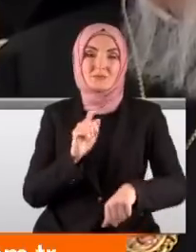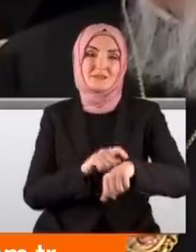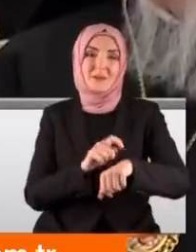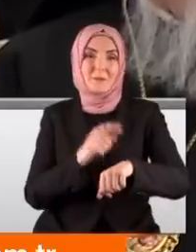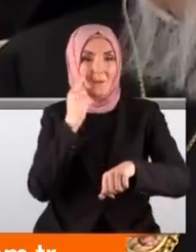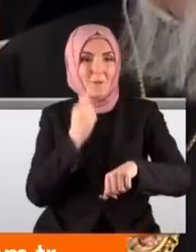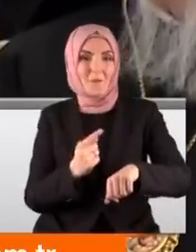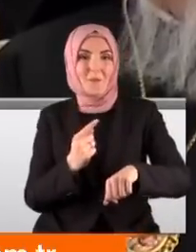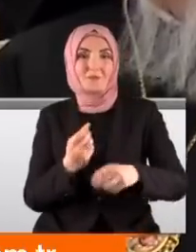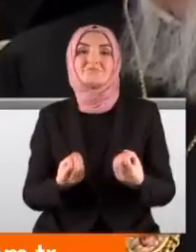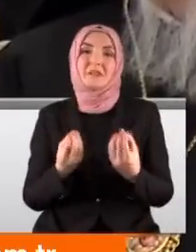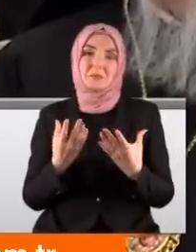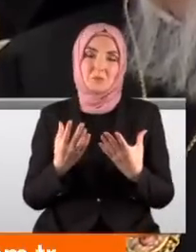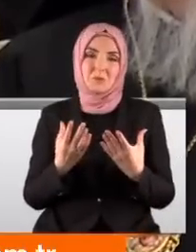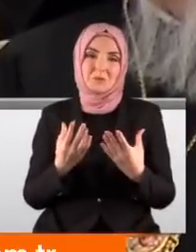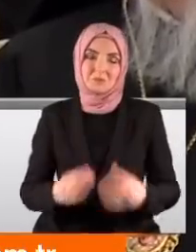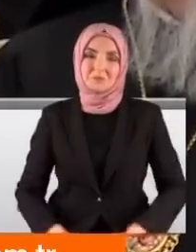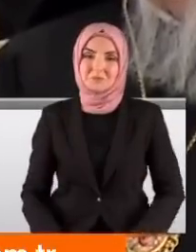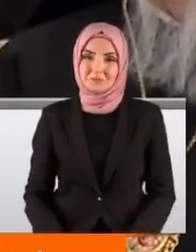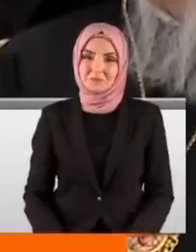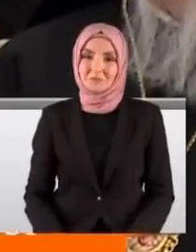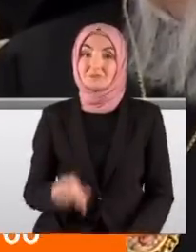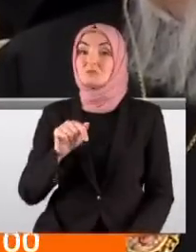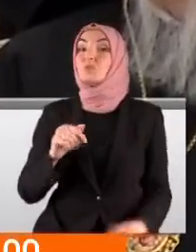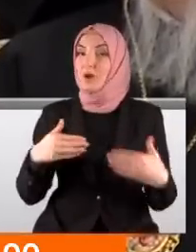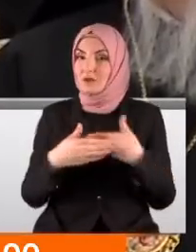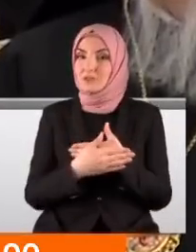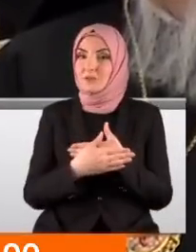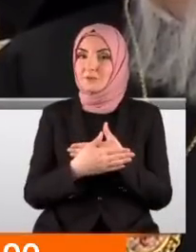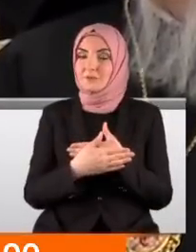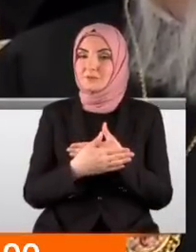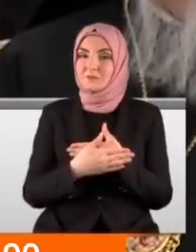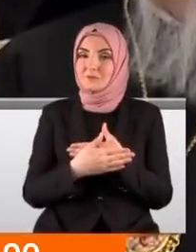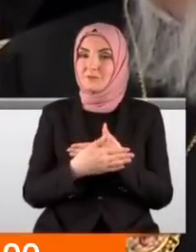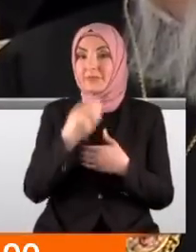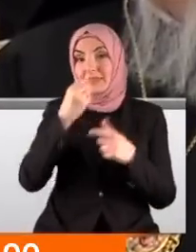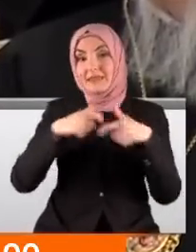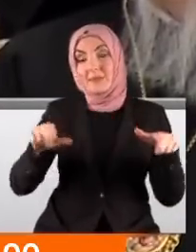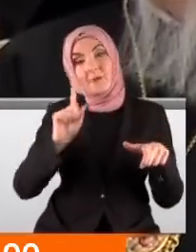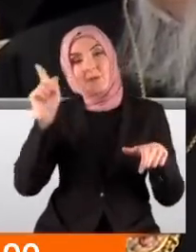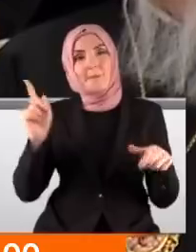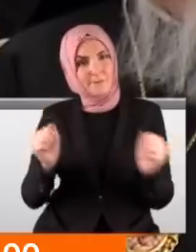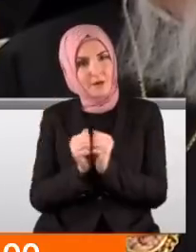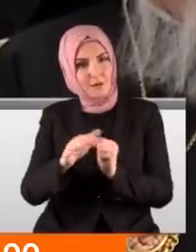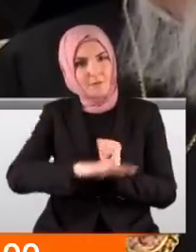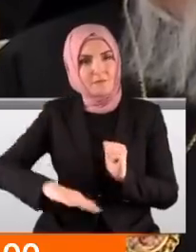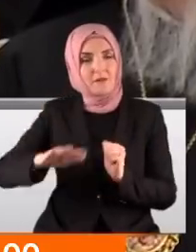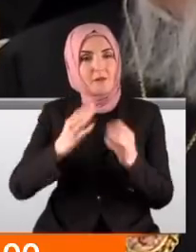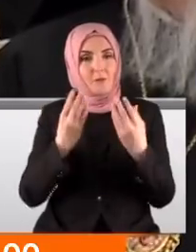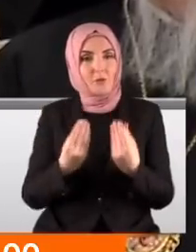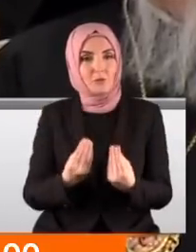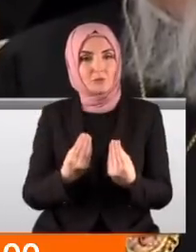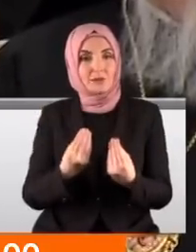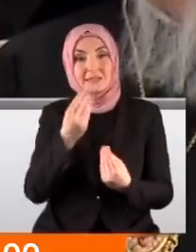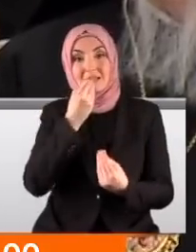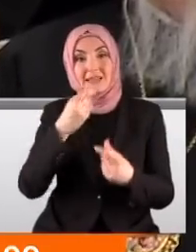noktasında sıkıntımız var. Ama bu akşam zaten yemekte beraber olacağız ve yemekte